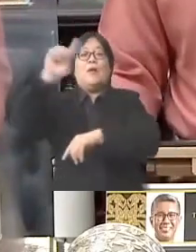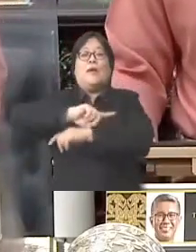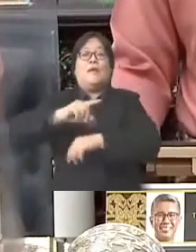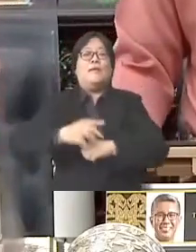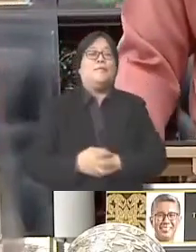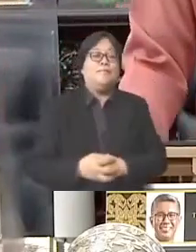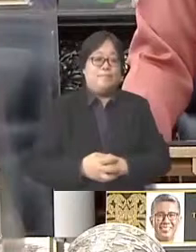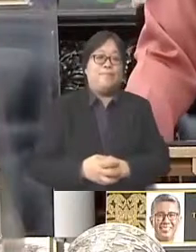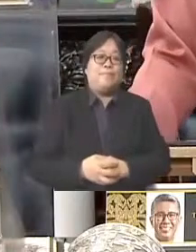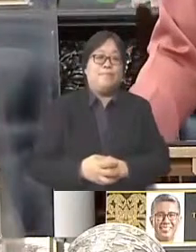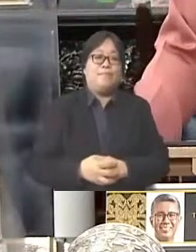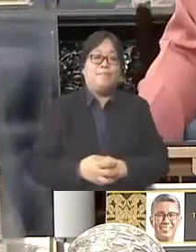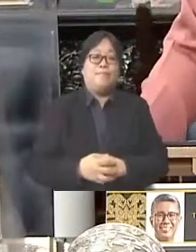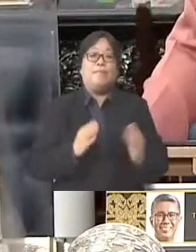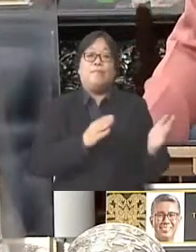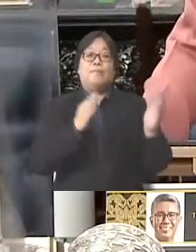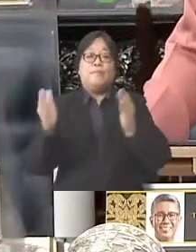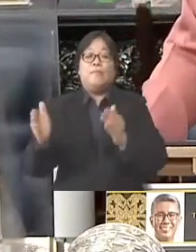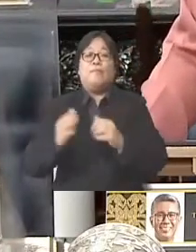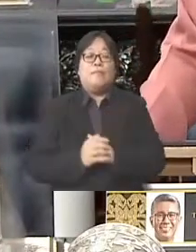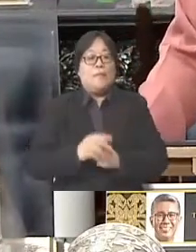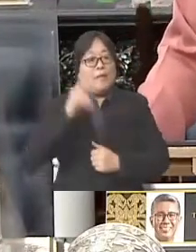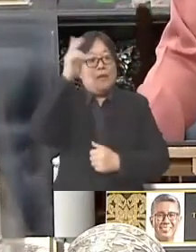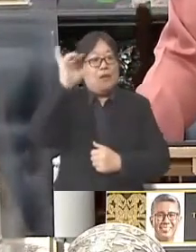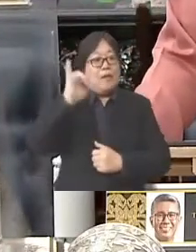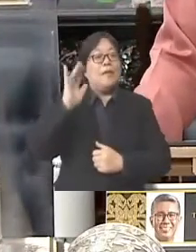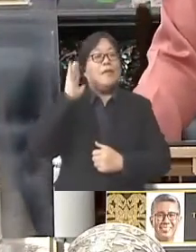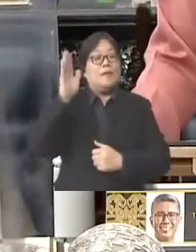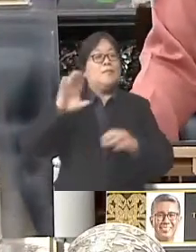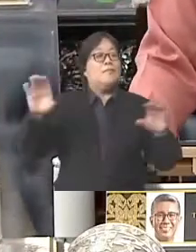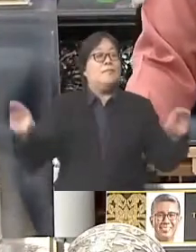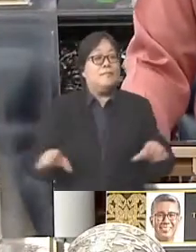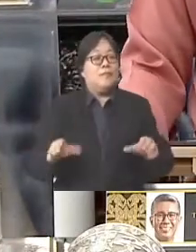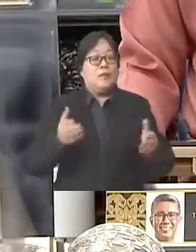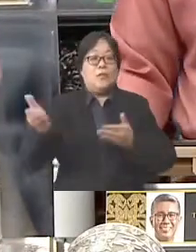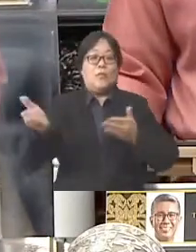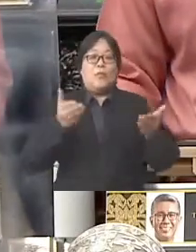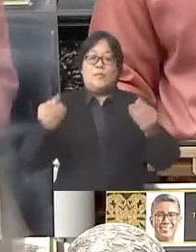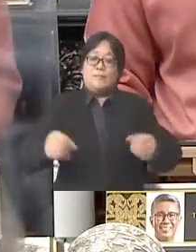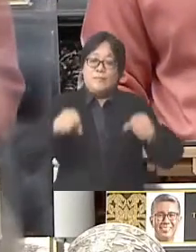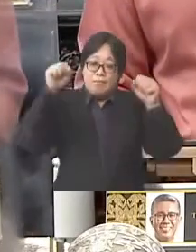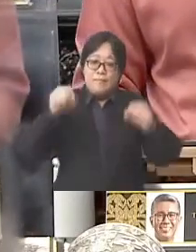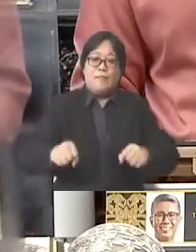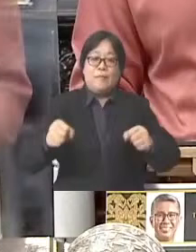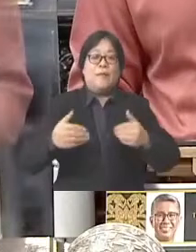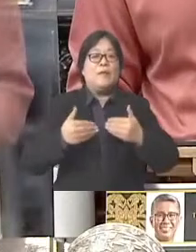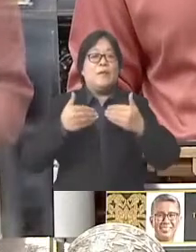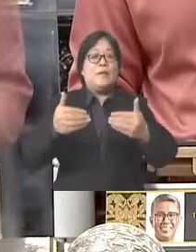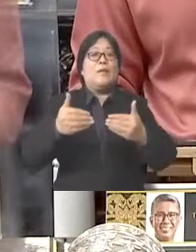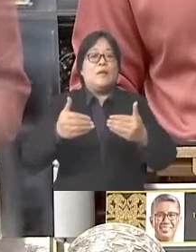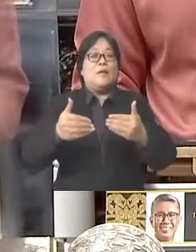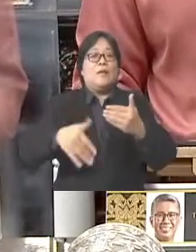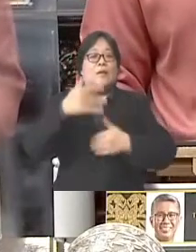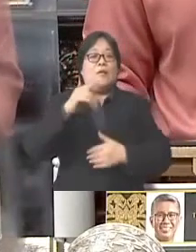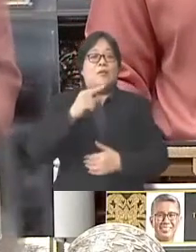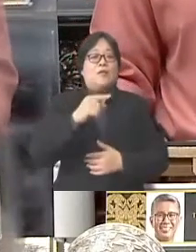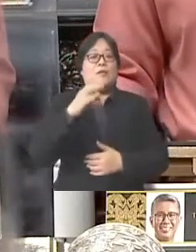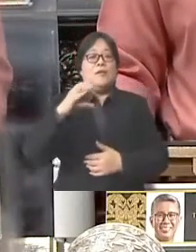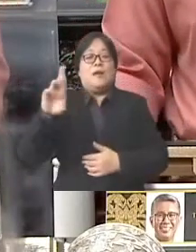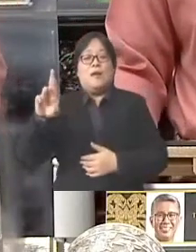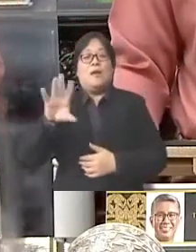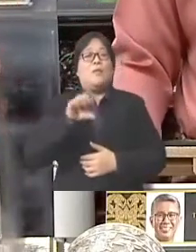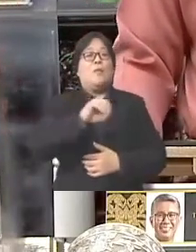hari Disamping itu kerajaan juga akan melaksanakan kemudahan membenarkan penulisan awal jcr